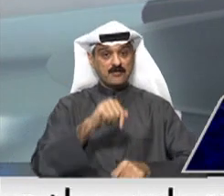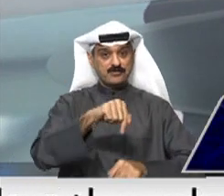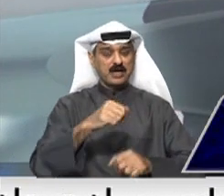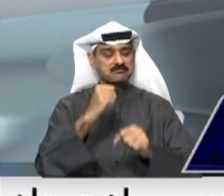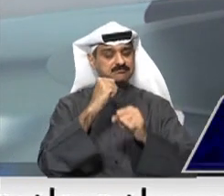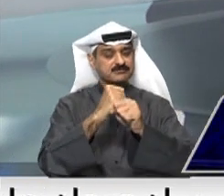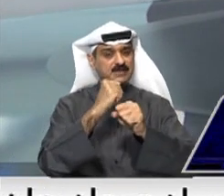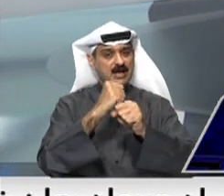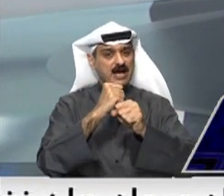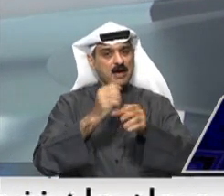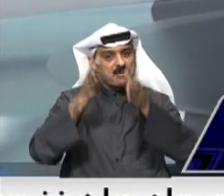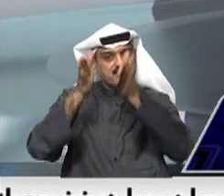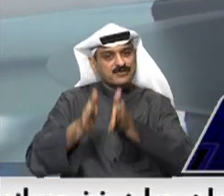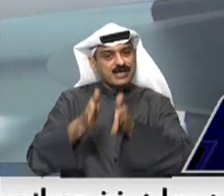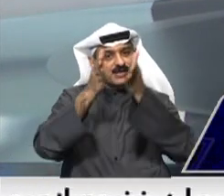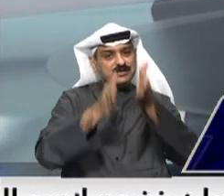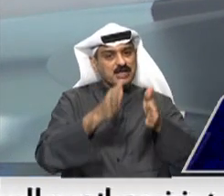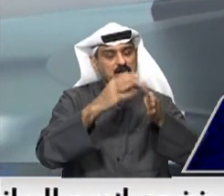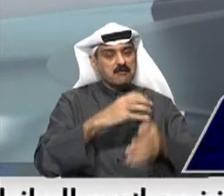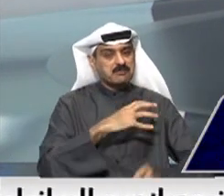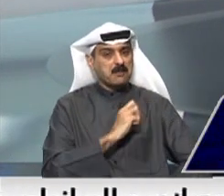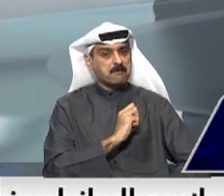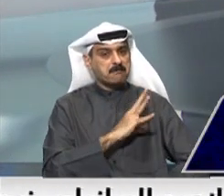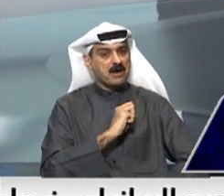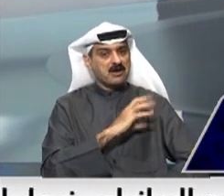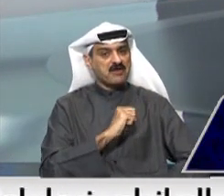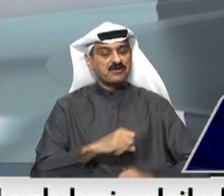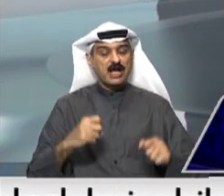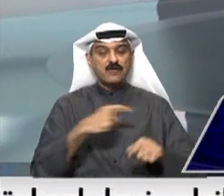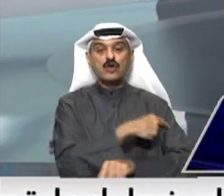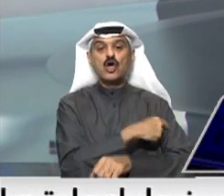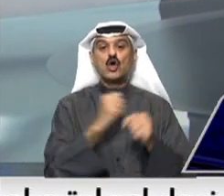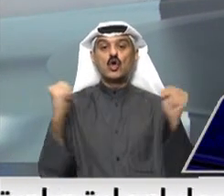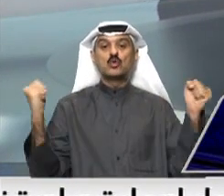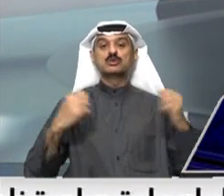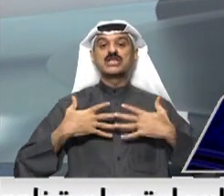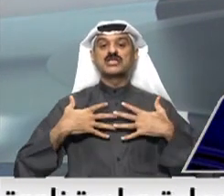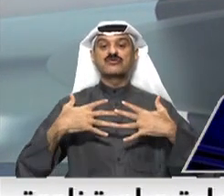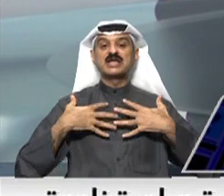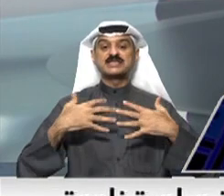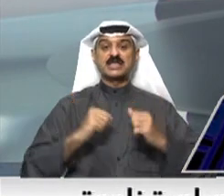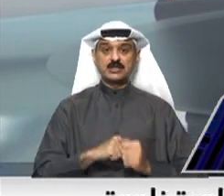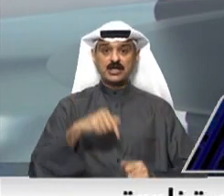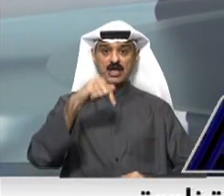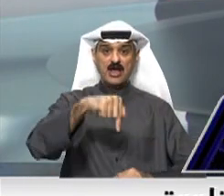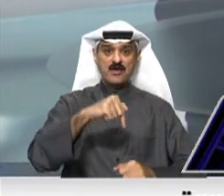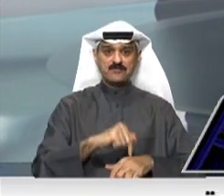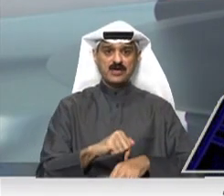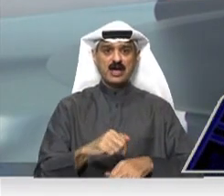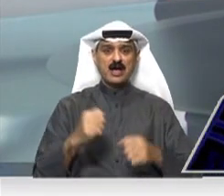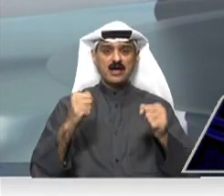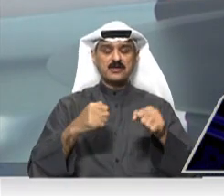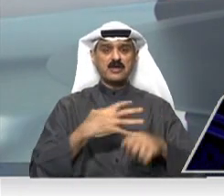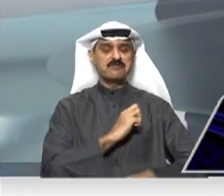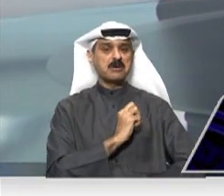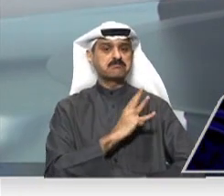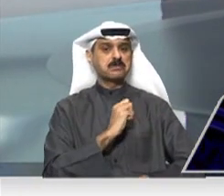العمل بتركيب أجهزة مضخة القلب في المستشفى الصدري لمرضى يعانون من فشل شديد في عضلة